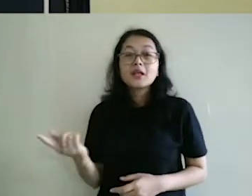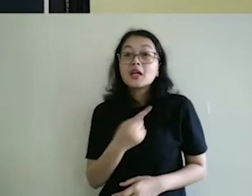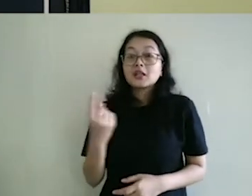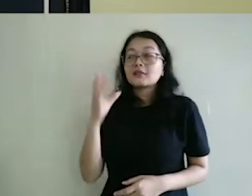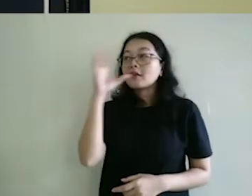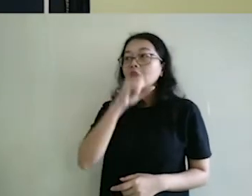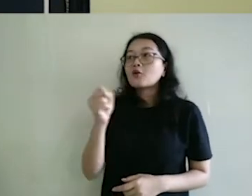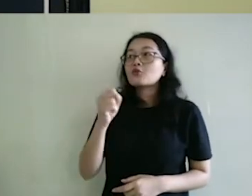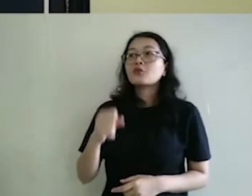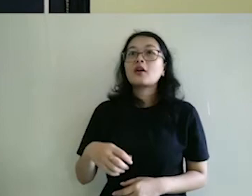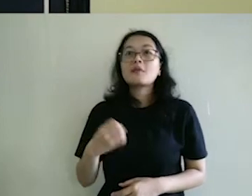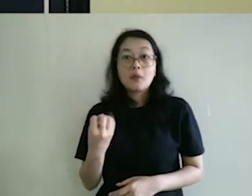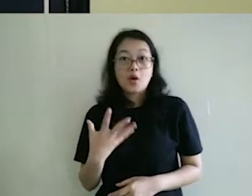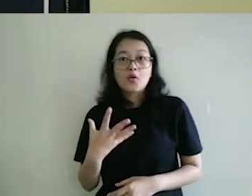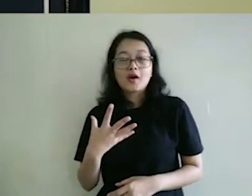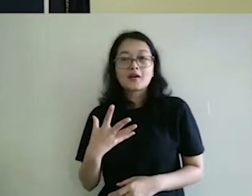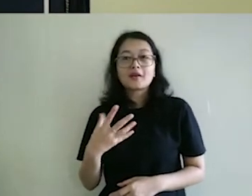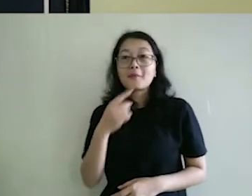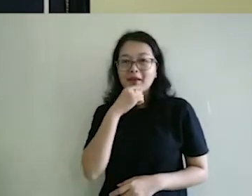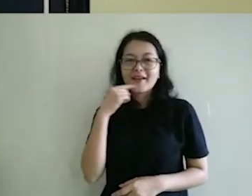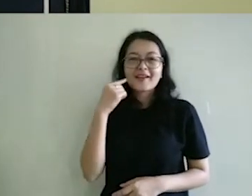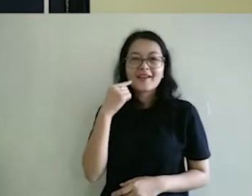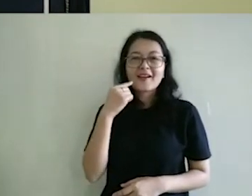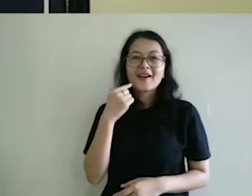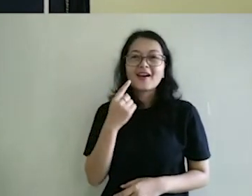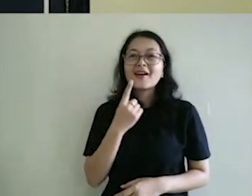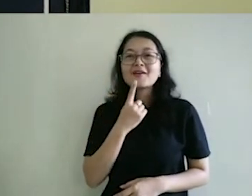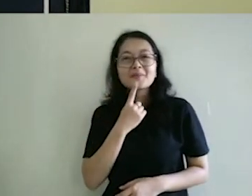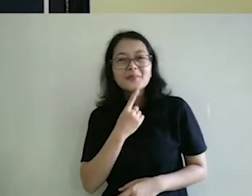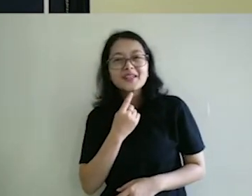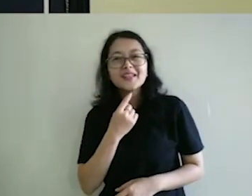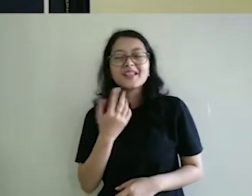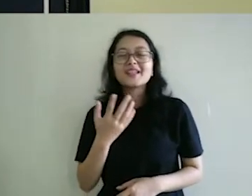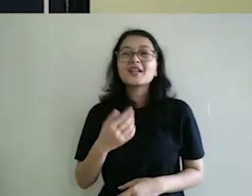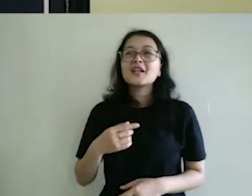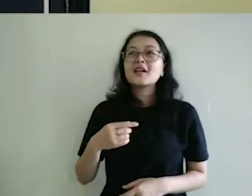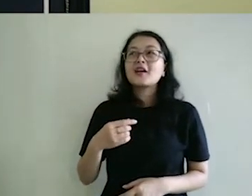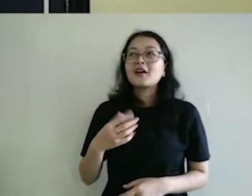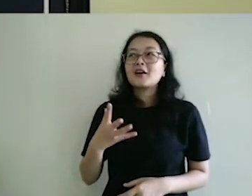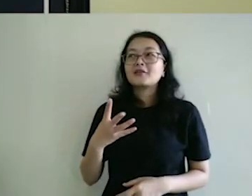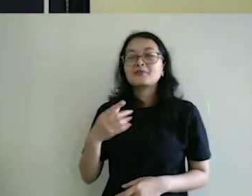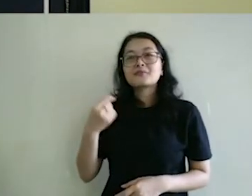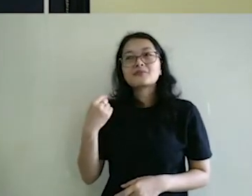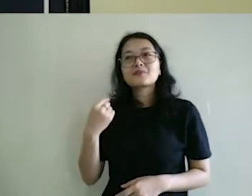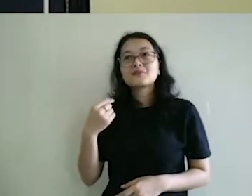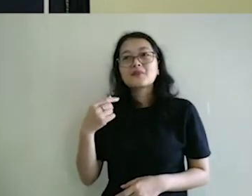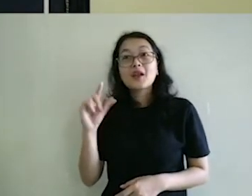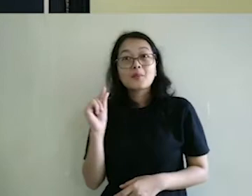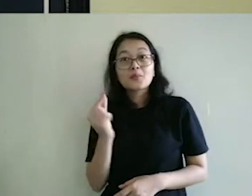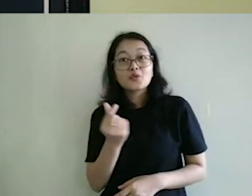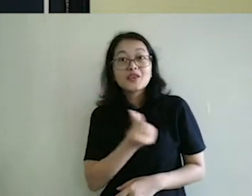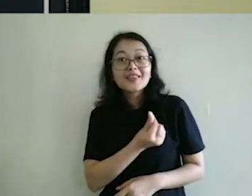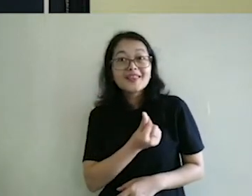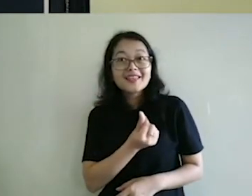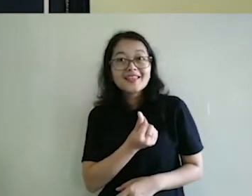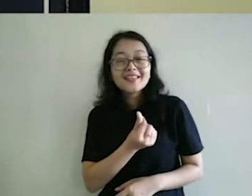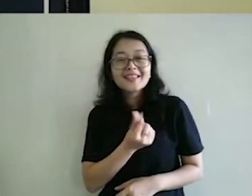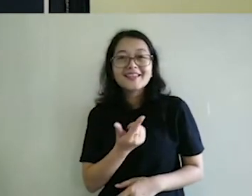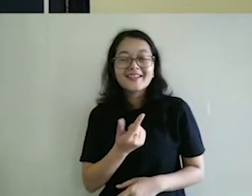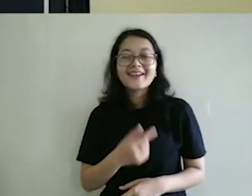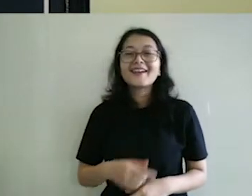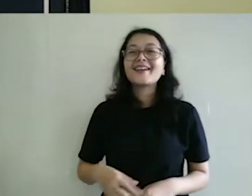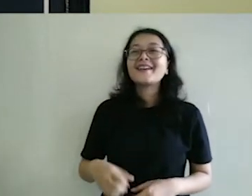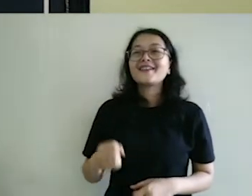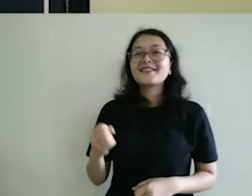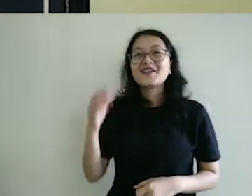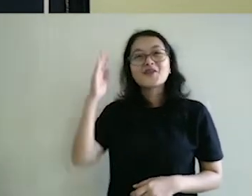mawar putih, mawar kuning, pink. Tapi mawar sendiri punya nama. Dan sungguh